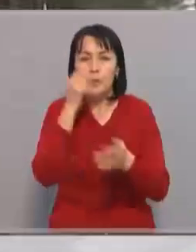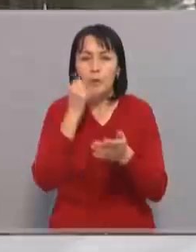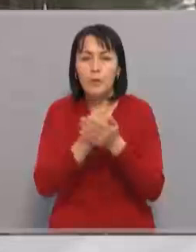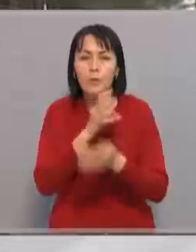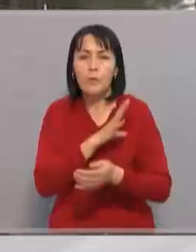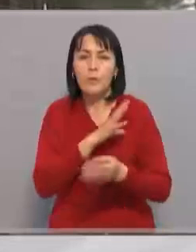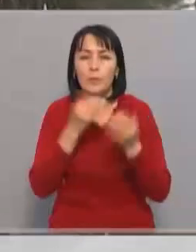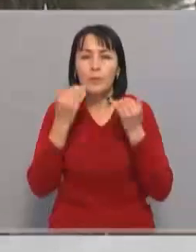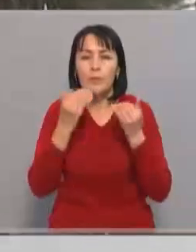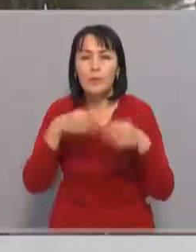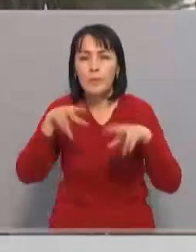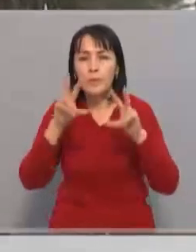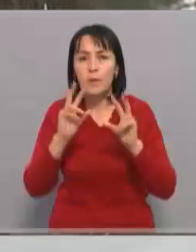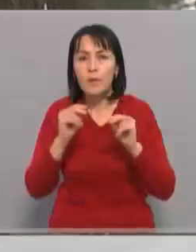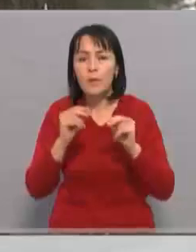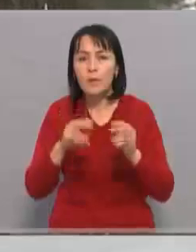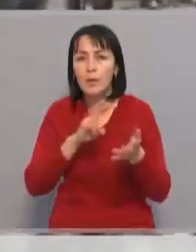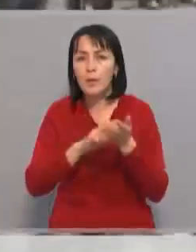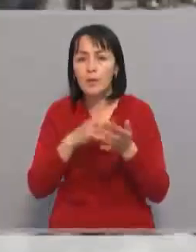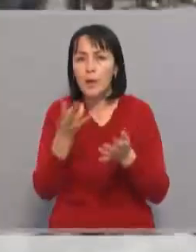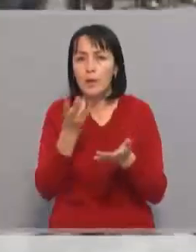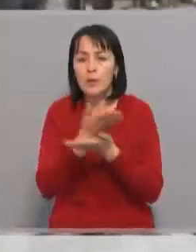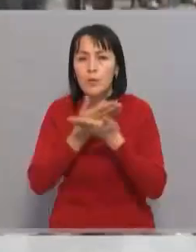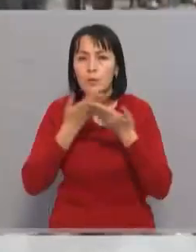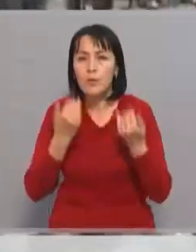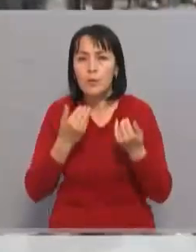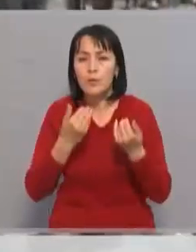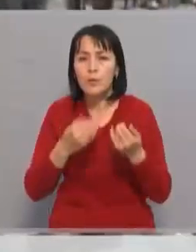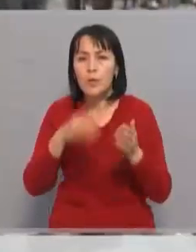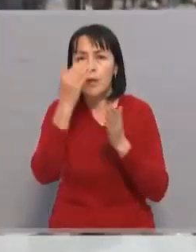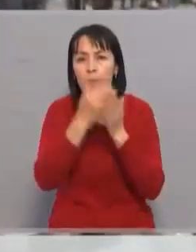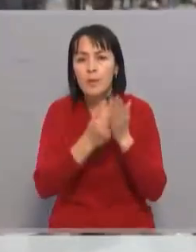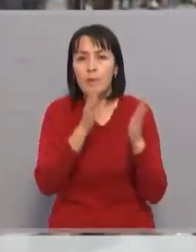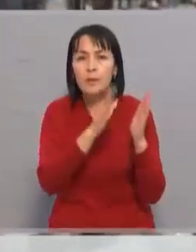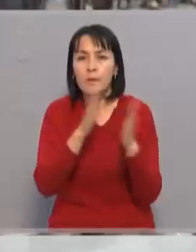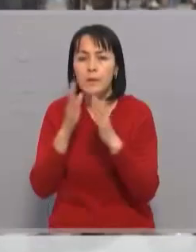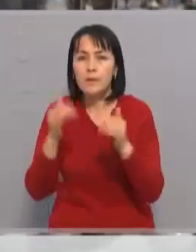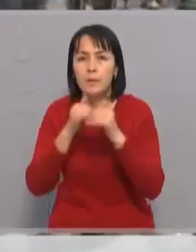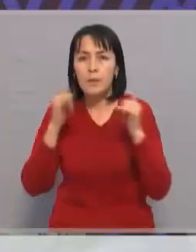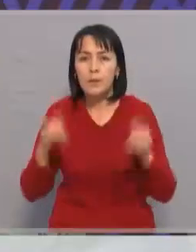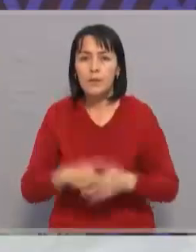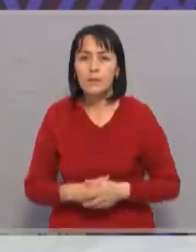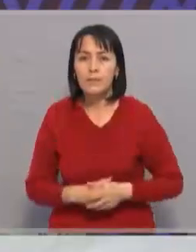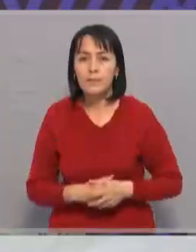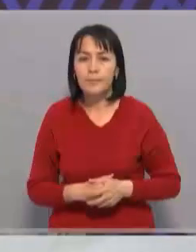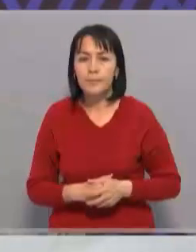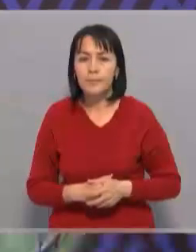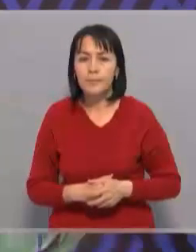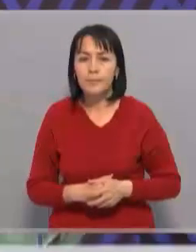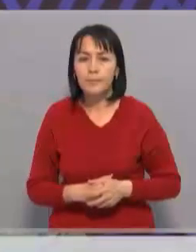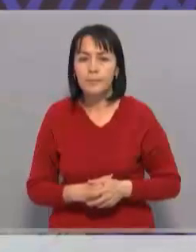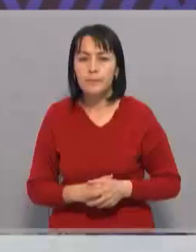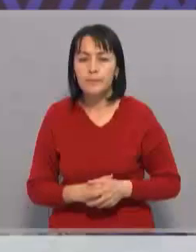қойылған болатын. Алайда мамандар даурығудың еш қажеті жоқ деп отыр. Мониторинг кезең-кезеңмен жүзеге асады екен. Бір